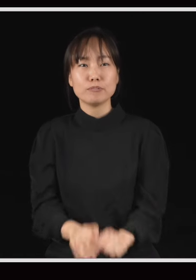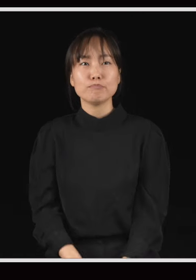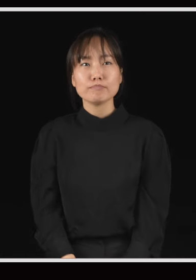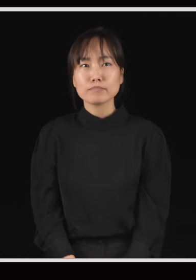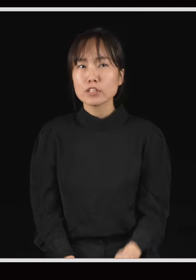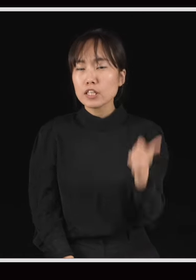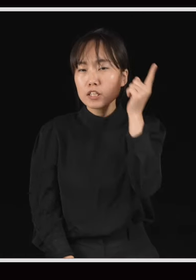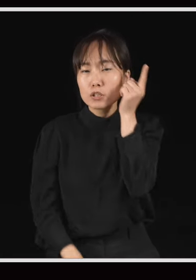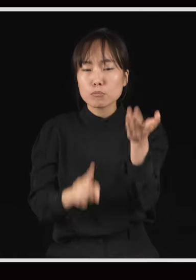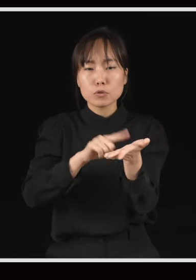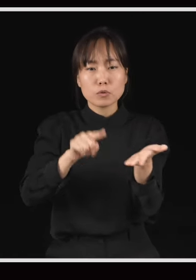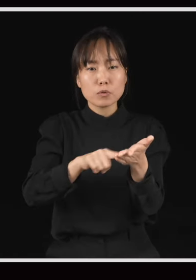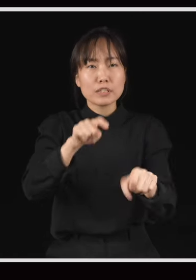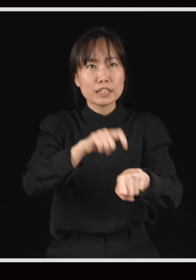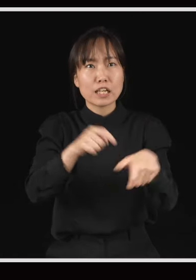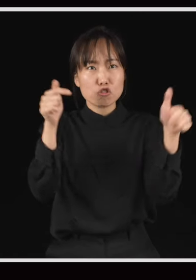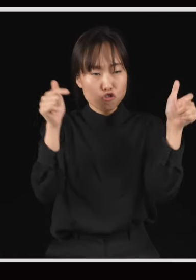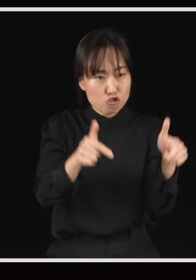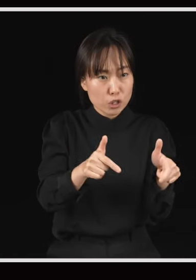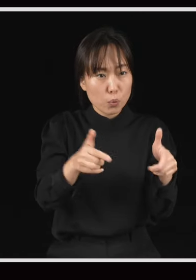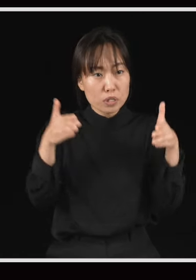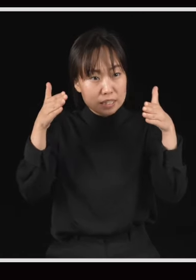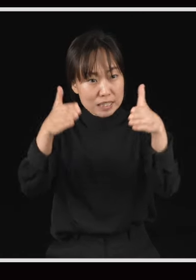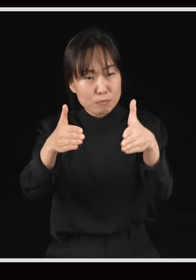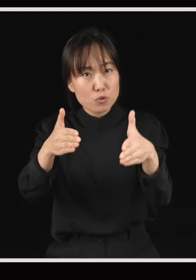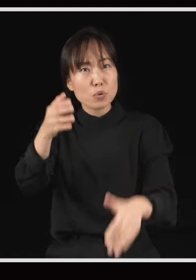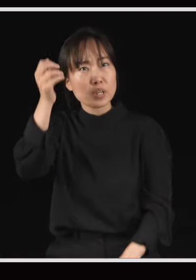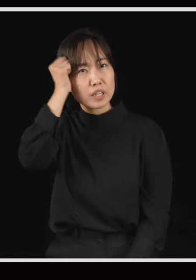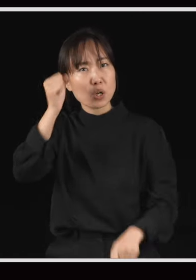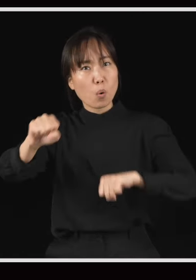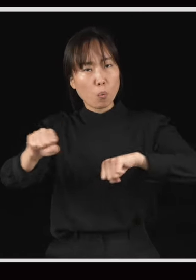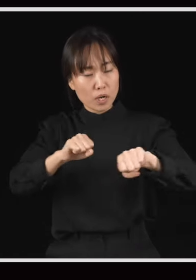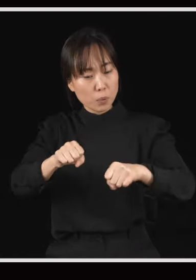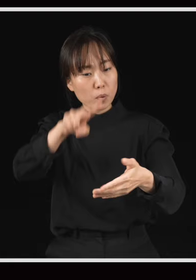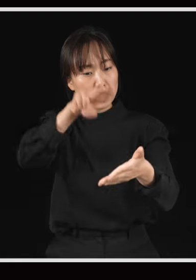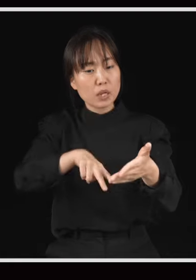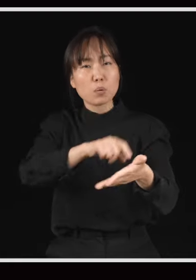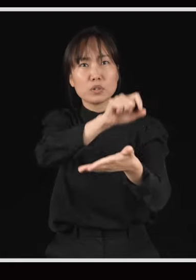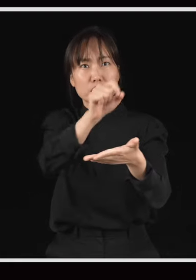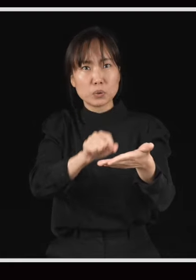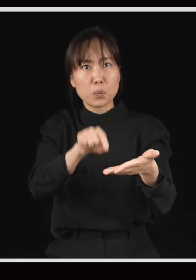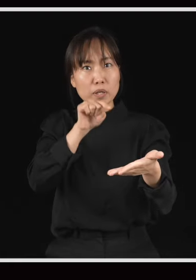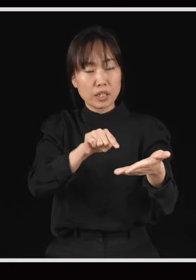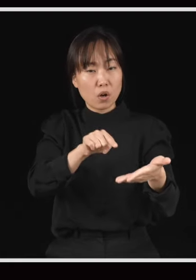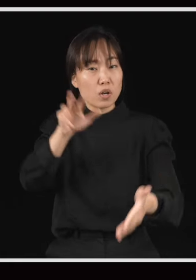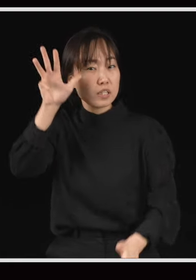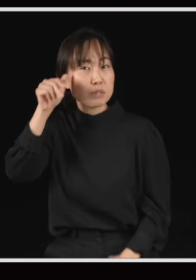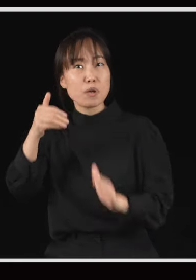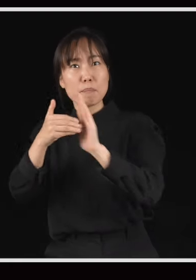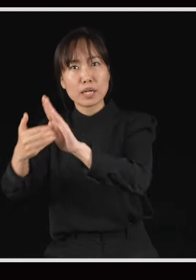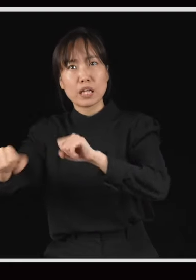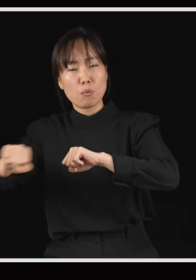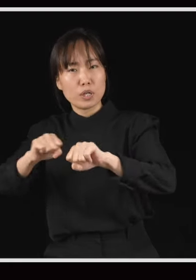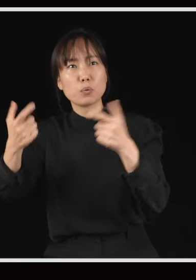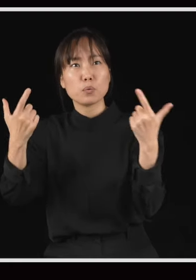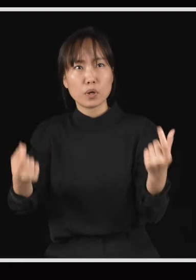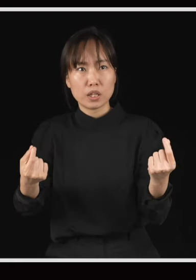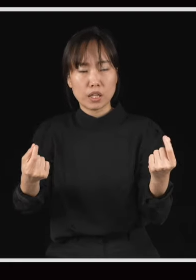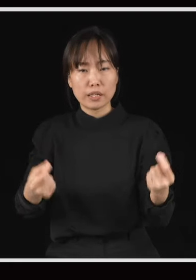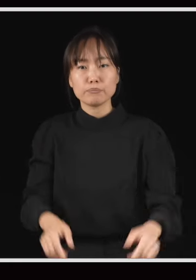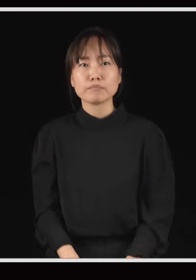사용을 어떻게 잘 제어할지, 그다음 몰입, 인지 활동, 이게 결국에 치매 예방 활동이거든요. 읽고 쓰기 이런 것들